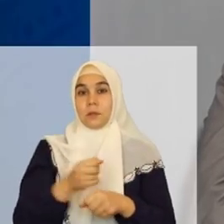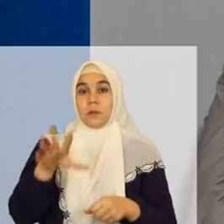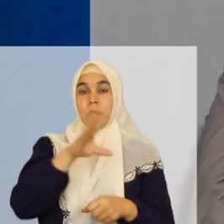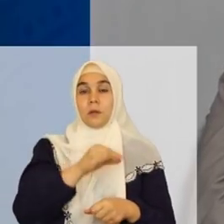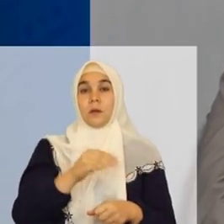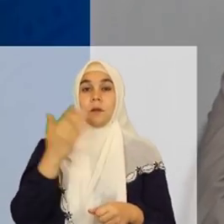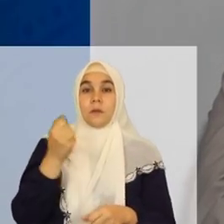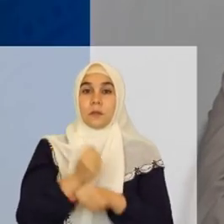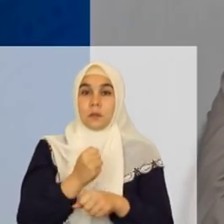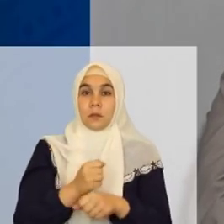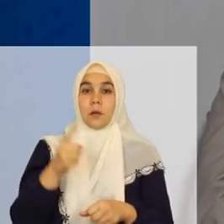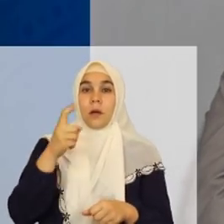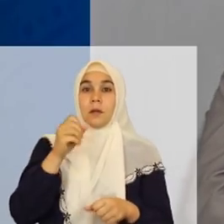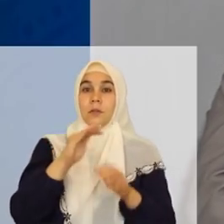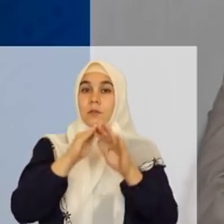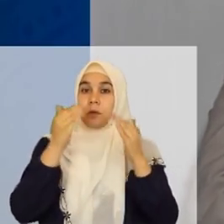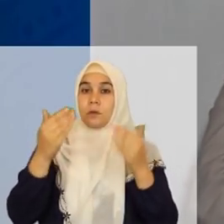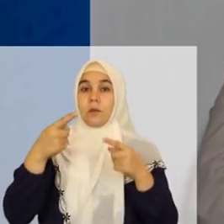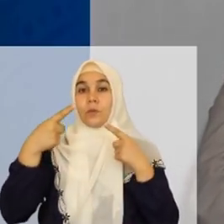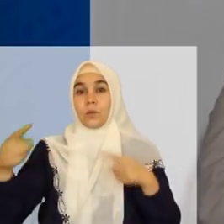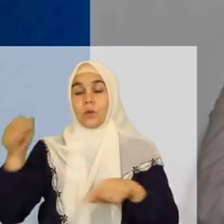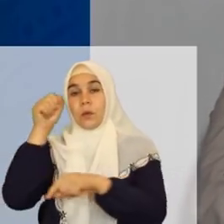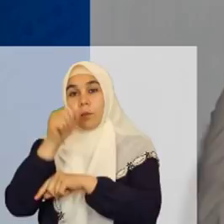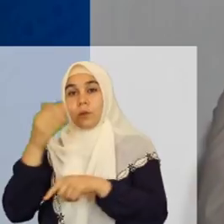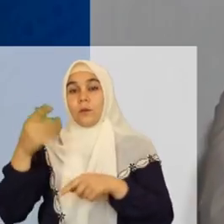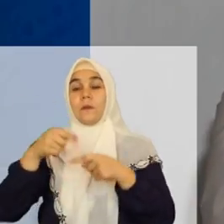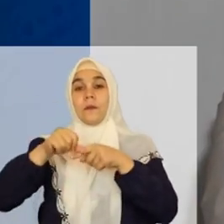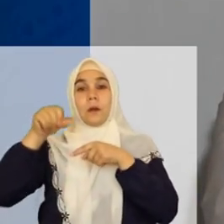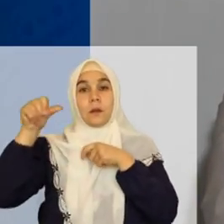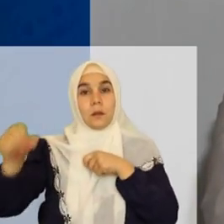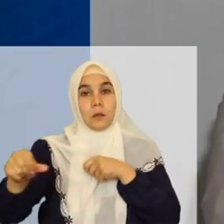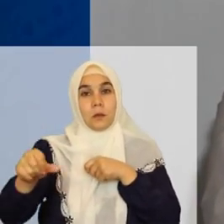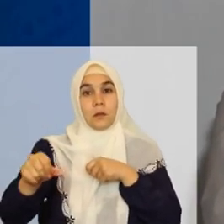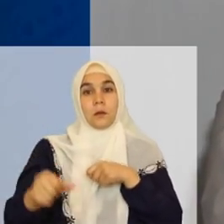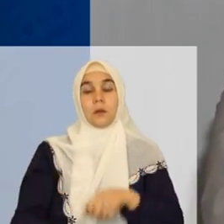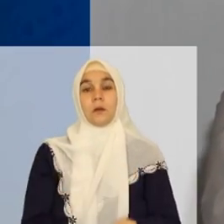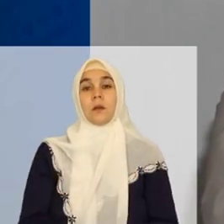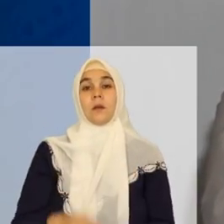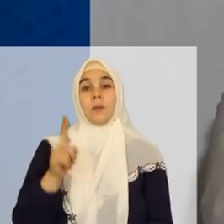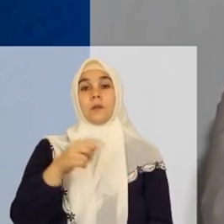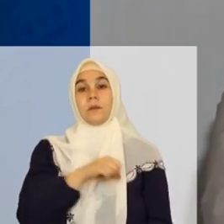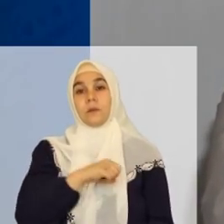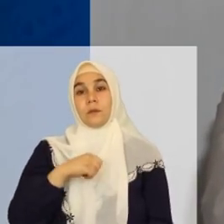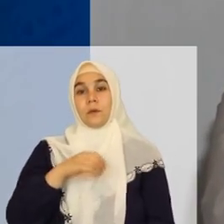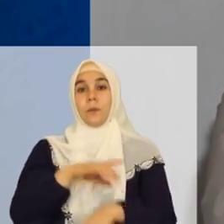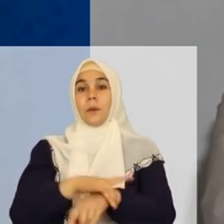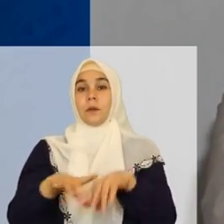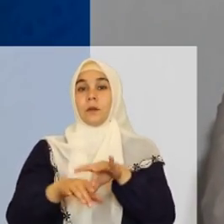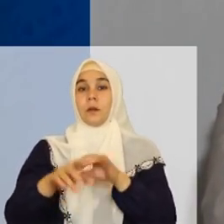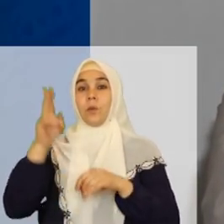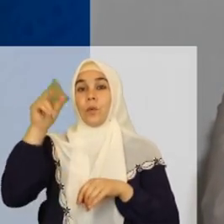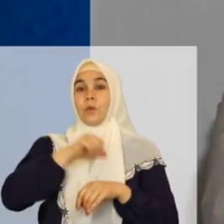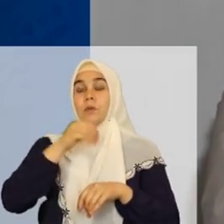ustiga haj boshqa ibodatlardan farqli o'laroq nafaqat bandani